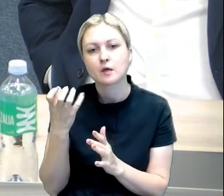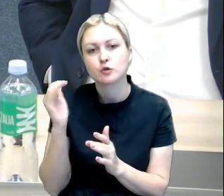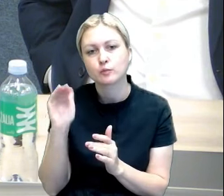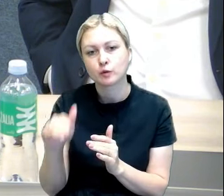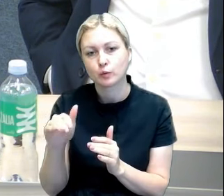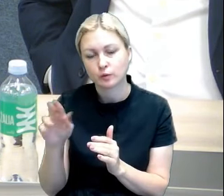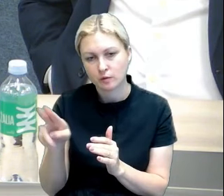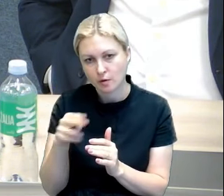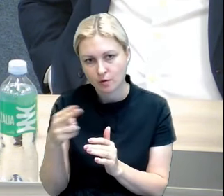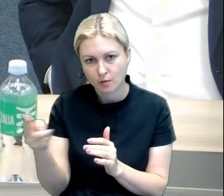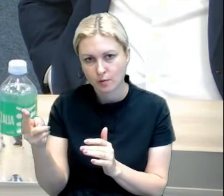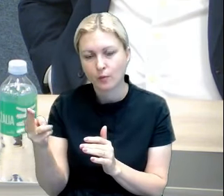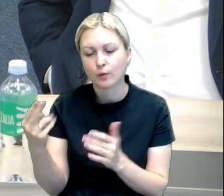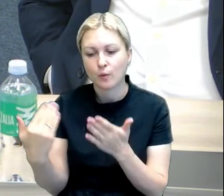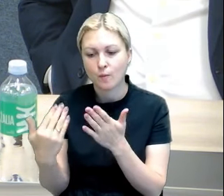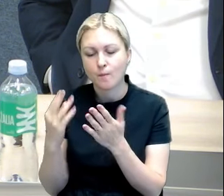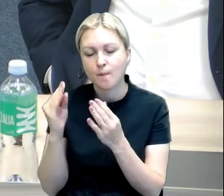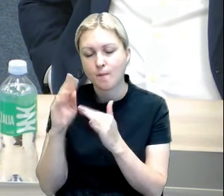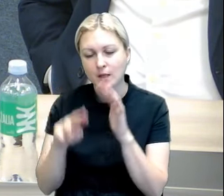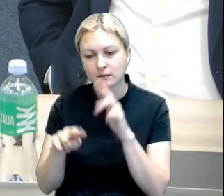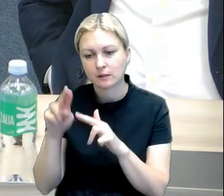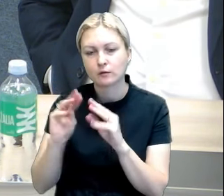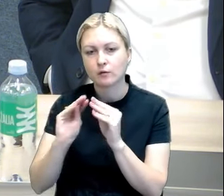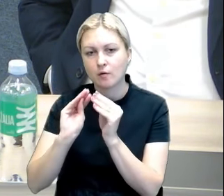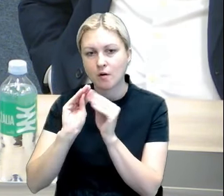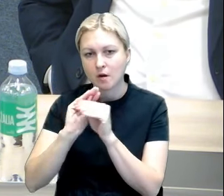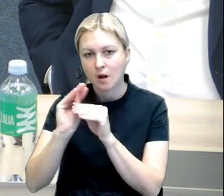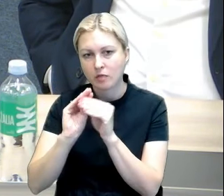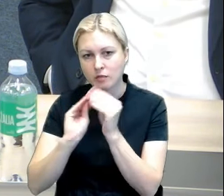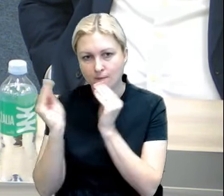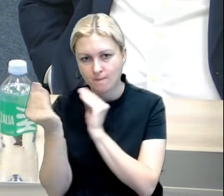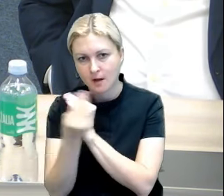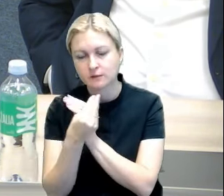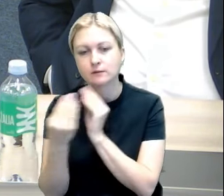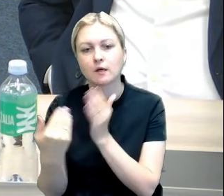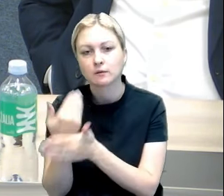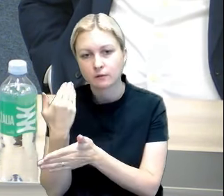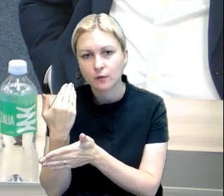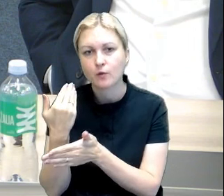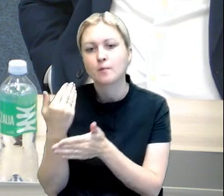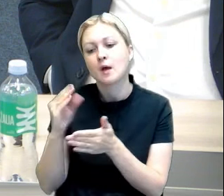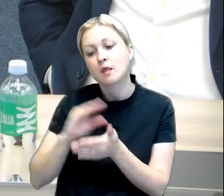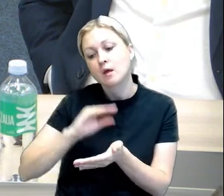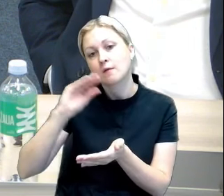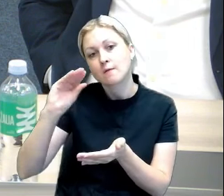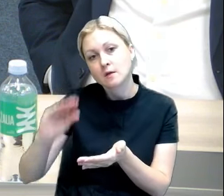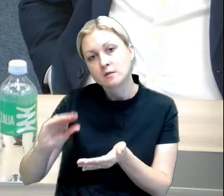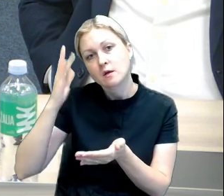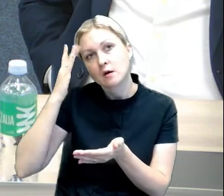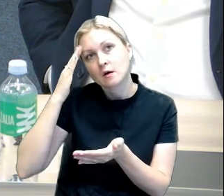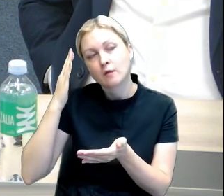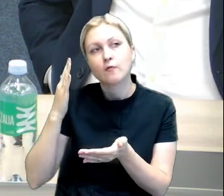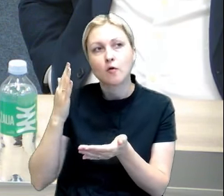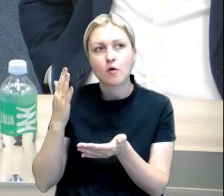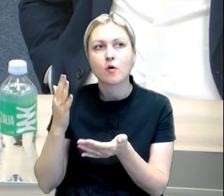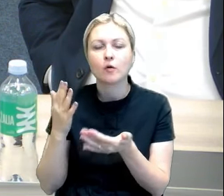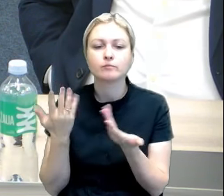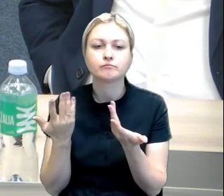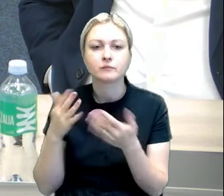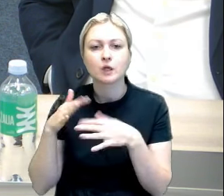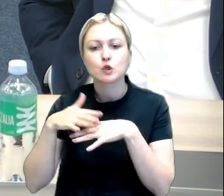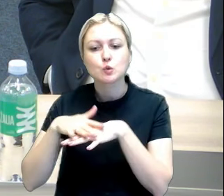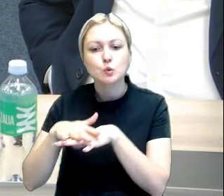į atnaujinimą bet tos investicijos turbūt tik pagerins infrastruktūrą bet ar sukurs